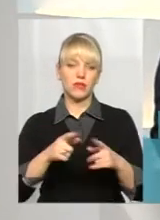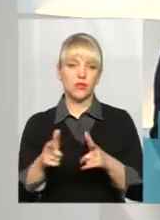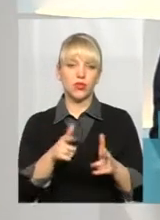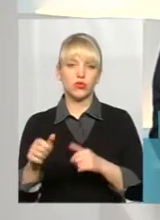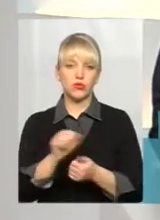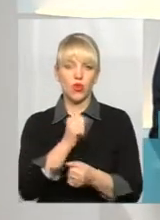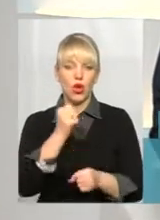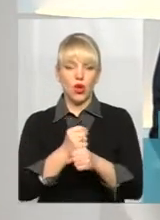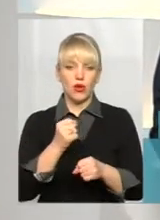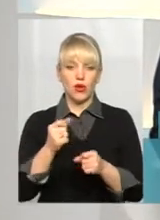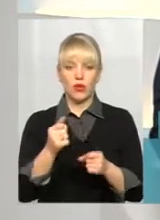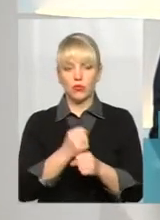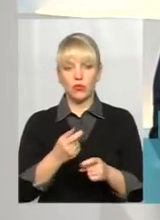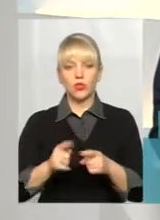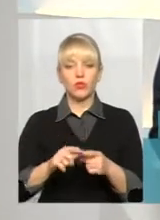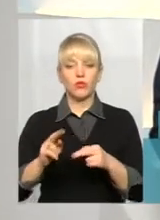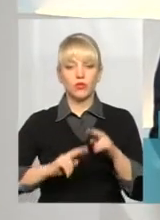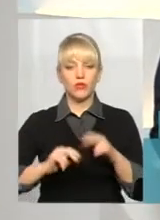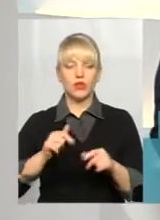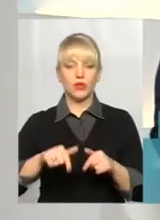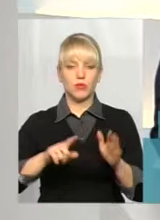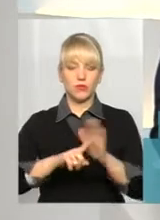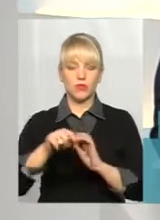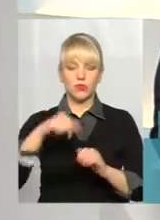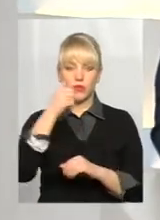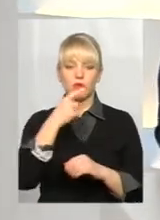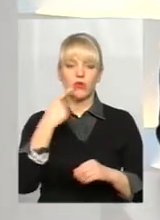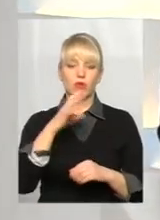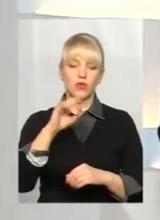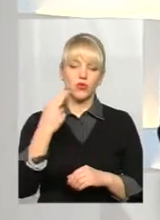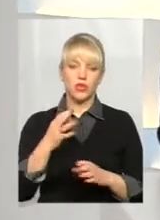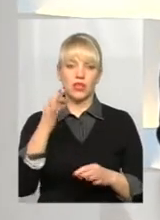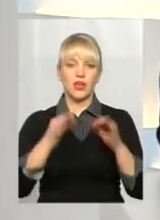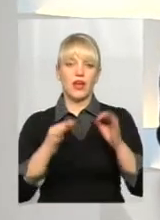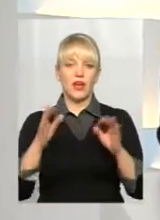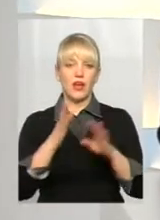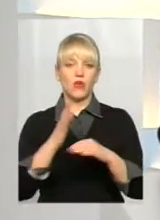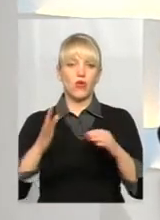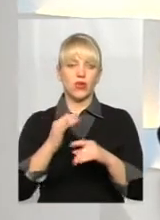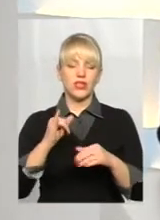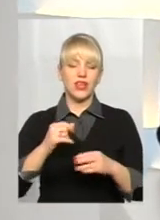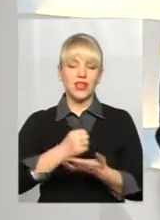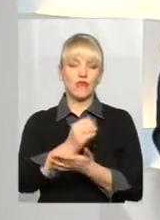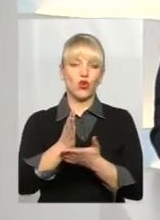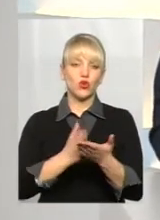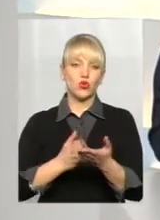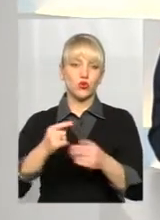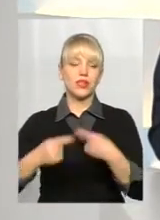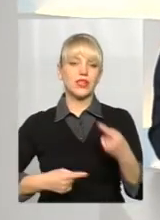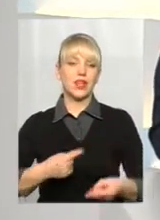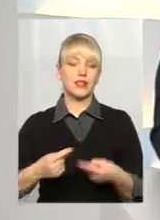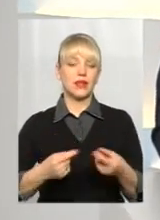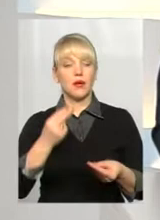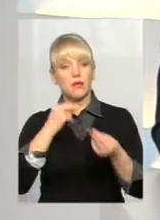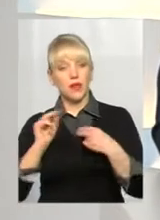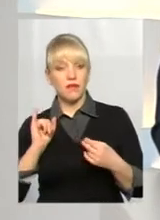до будівництва починаються вже цього року. Отож, сьогодні говоримо про соціальні, екологічні та інфраструктурні наслідки,